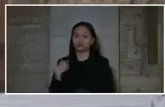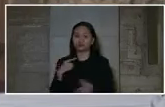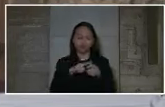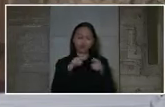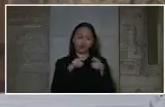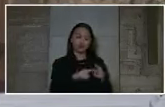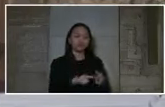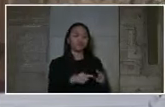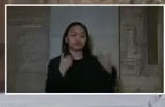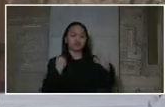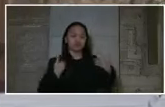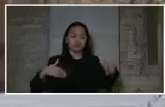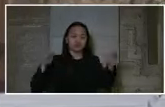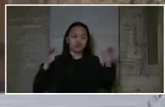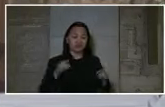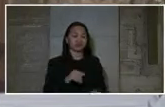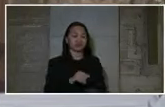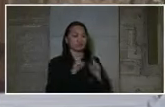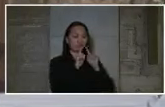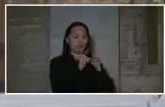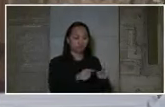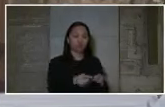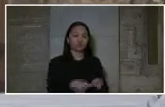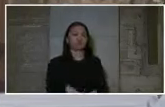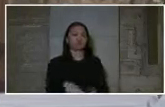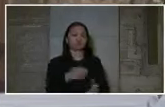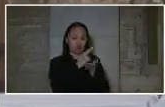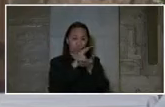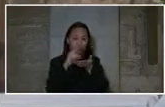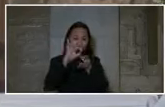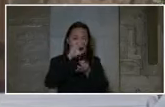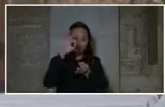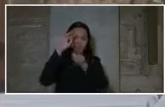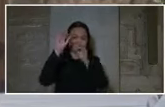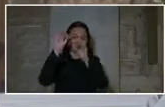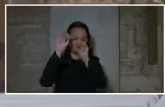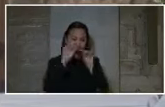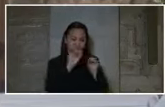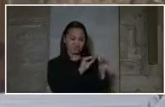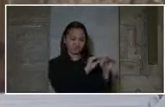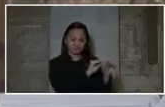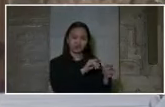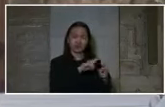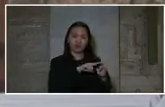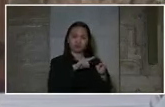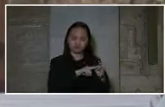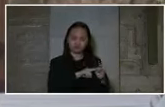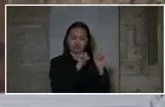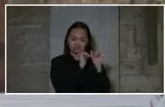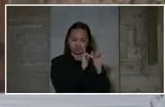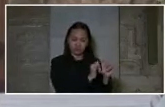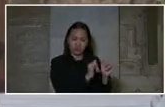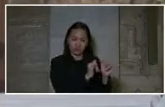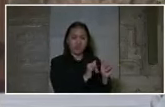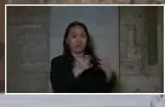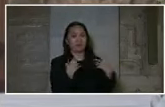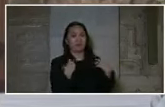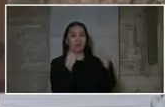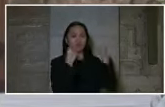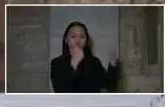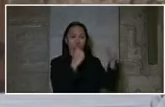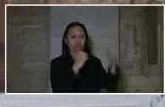Sumagot ang anghel, "Bababa sa iyo ang Espiritu Santo at lililimang ka ng kapangyarihan